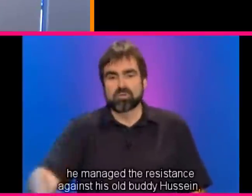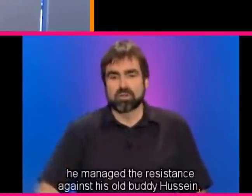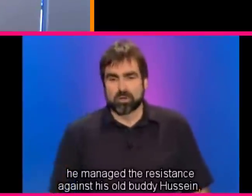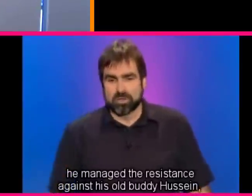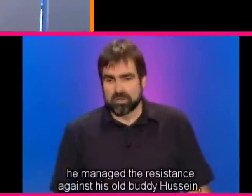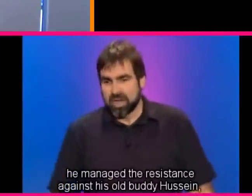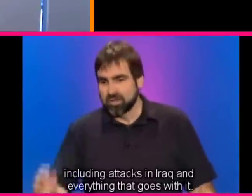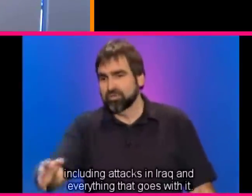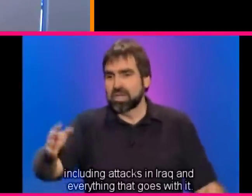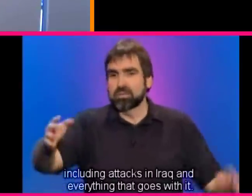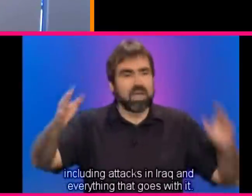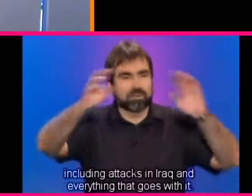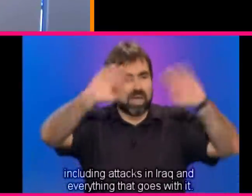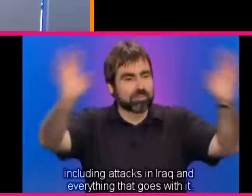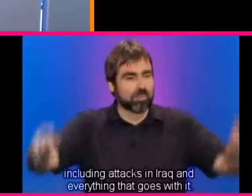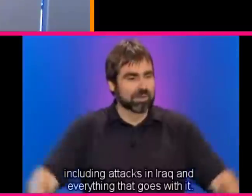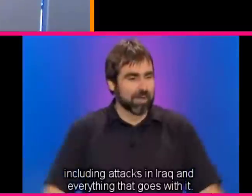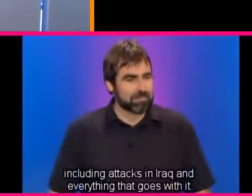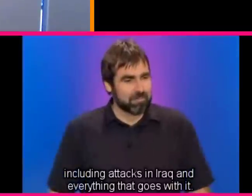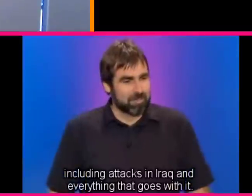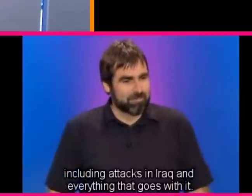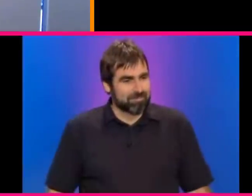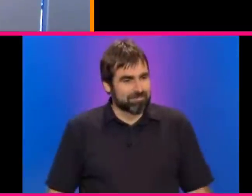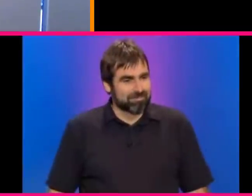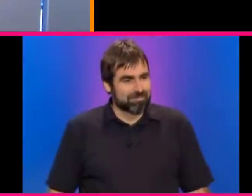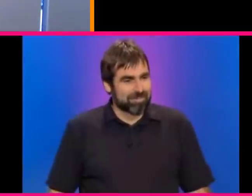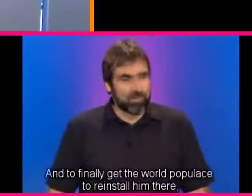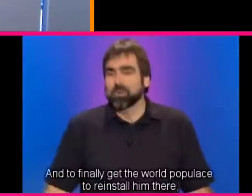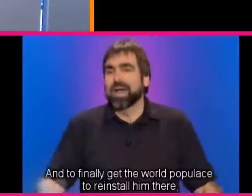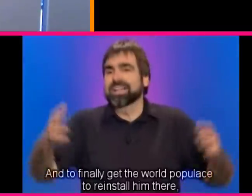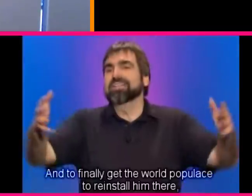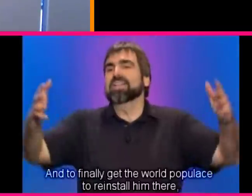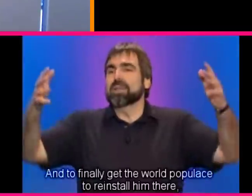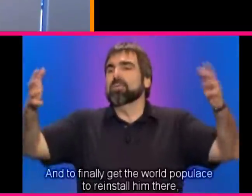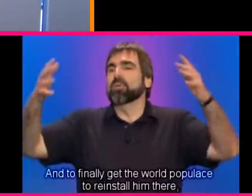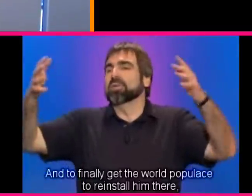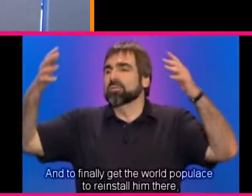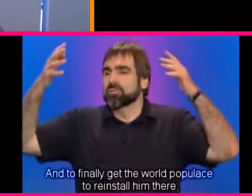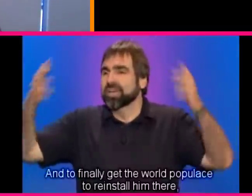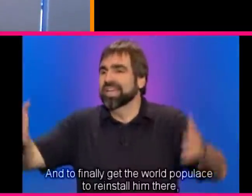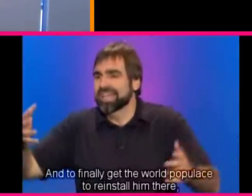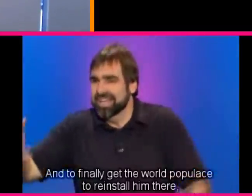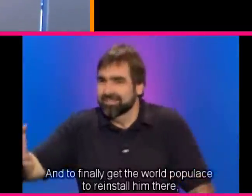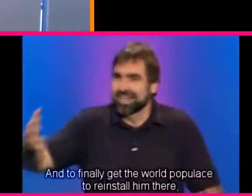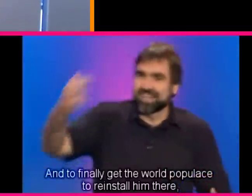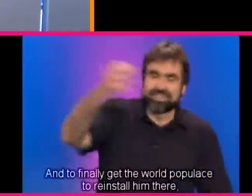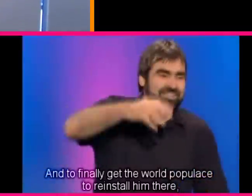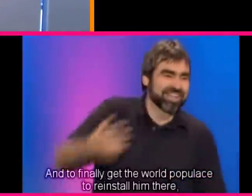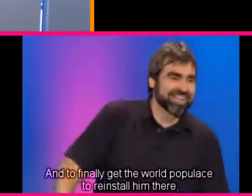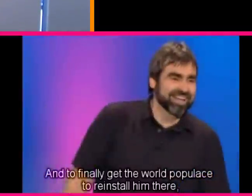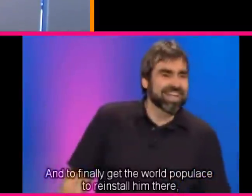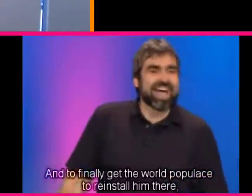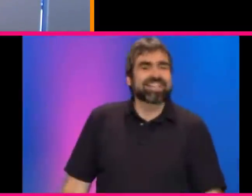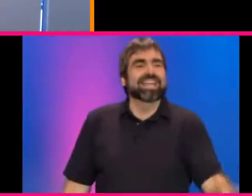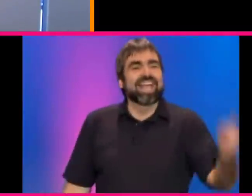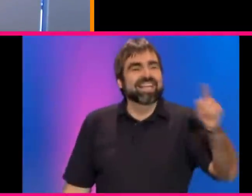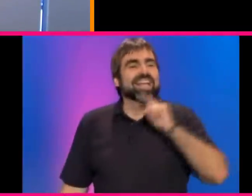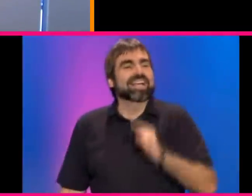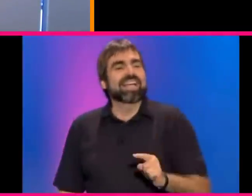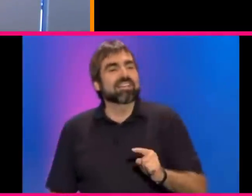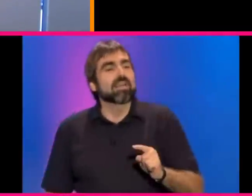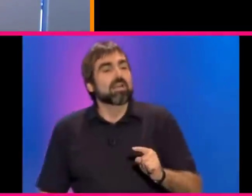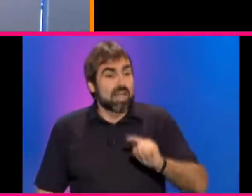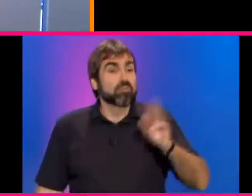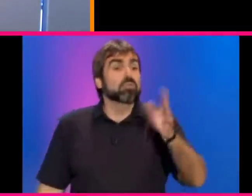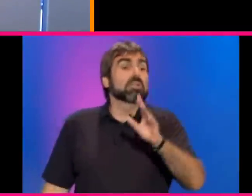den organisierten anschläge im irak und allem drum und dran und um endlich die werke dazu zu kriegen liegen die wir da zu installieren hat den engländern